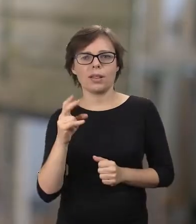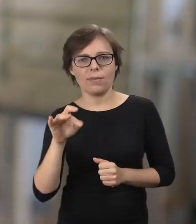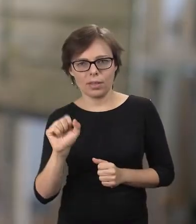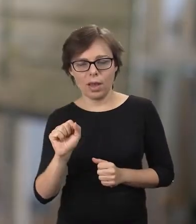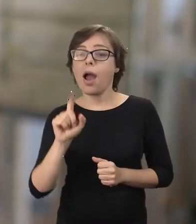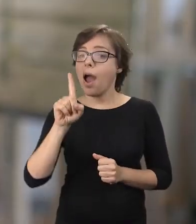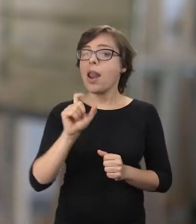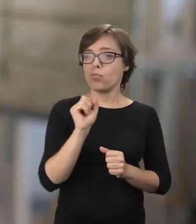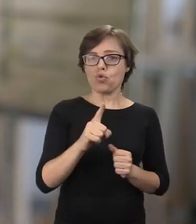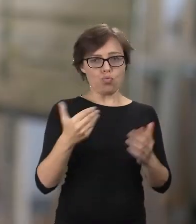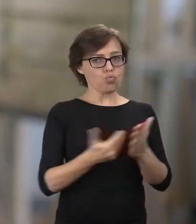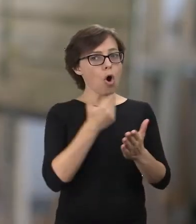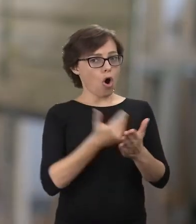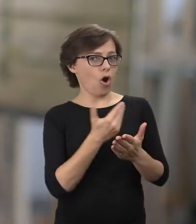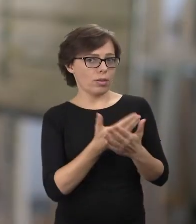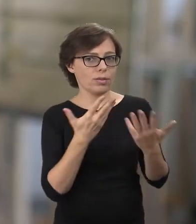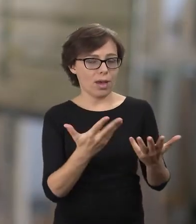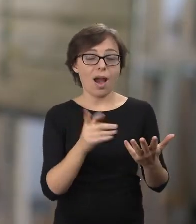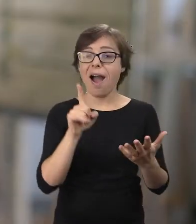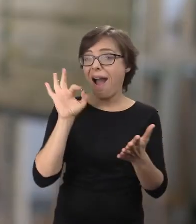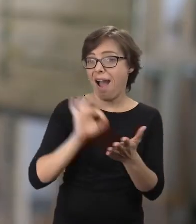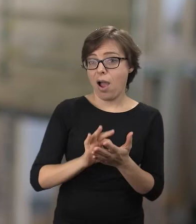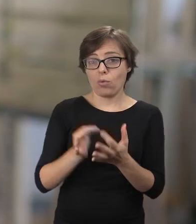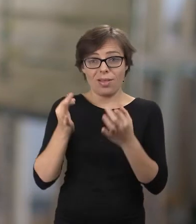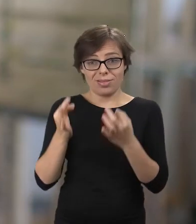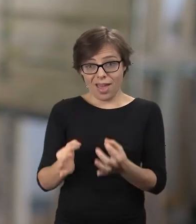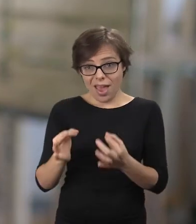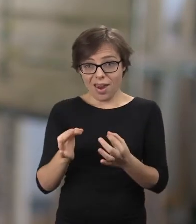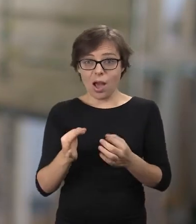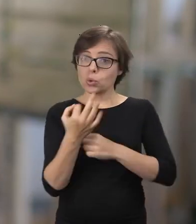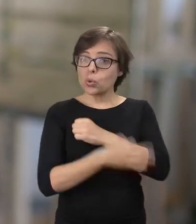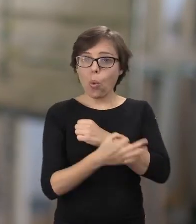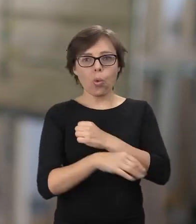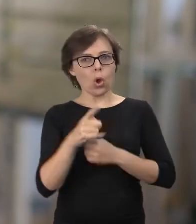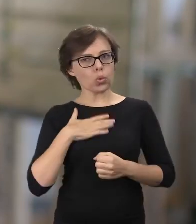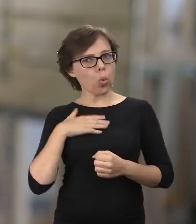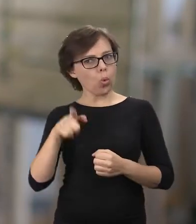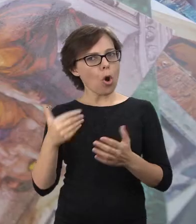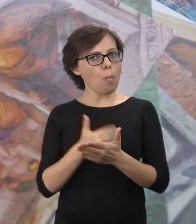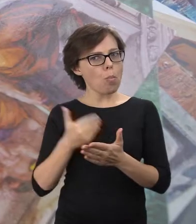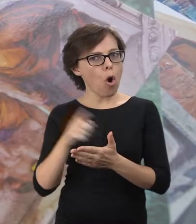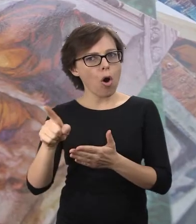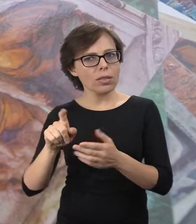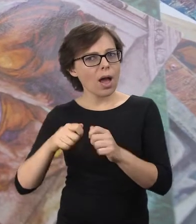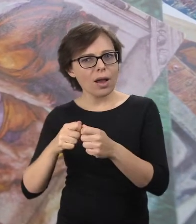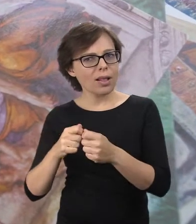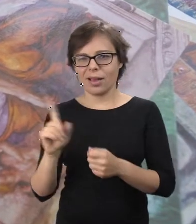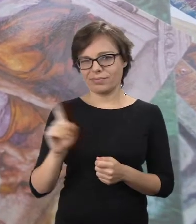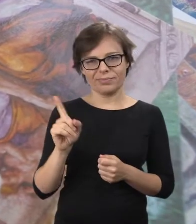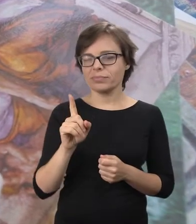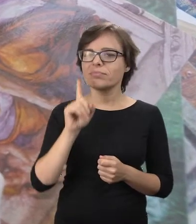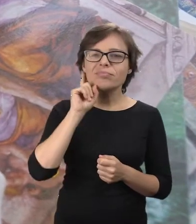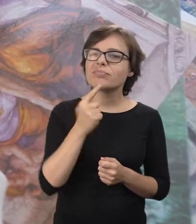ale są pewne mody i to nie jest technika, która aktualnie jest wśród ulubionych technik studentów. Raczej rzadko można